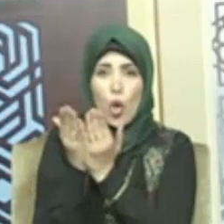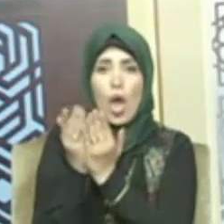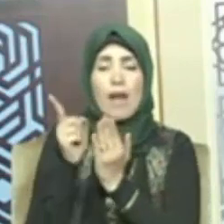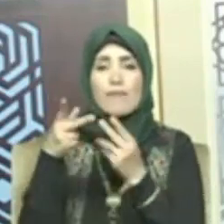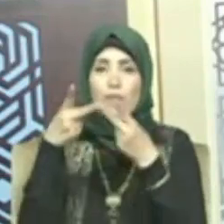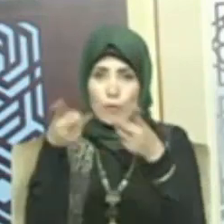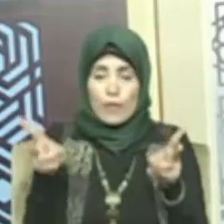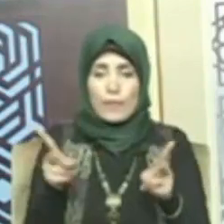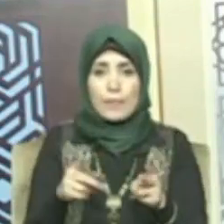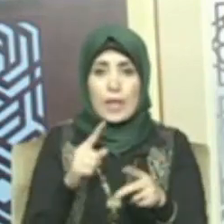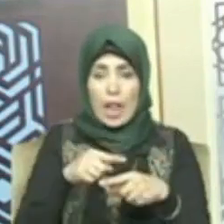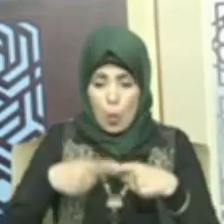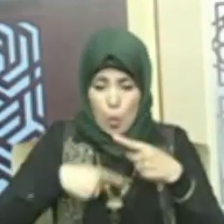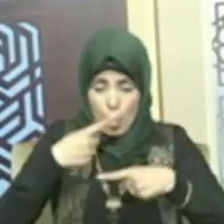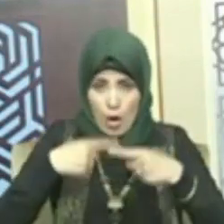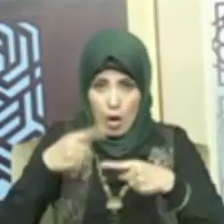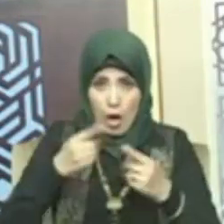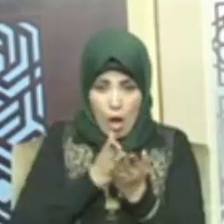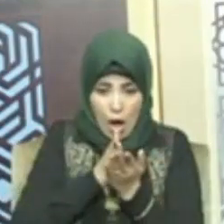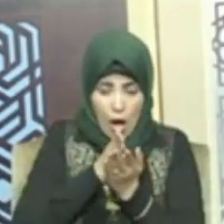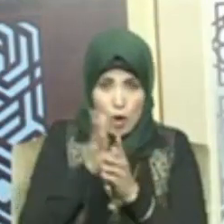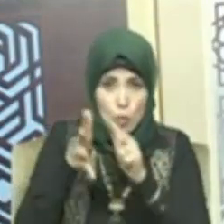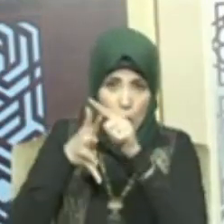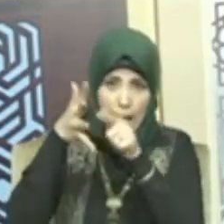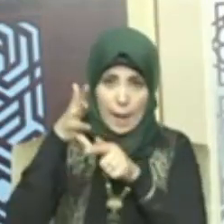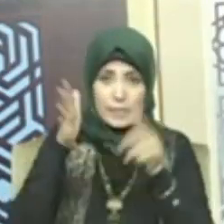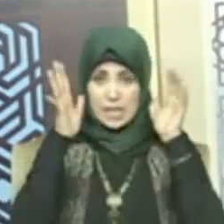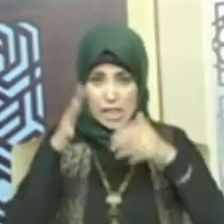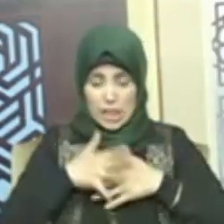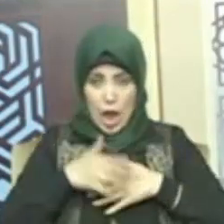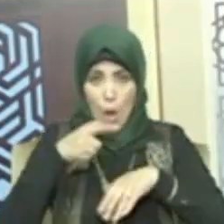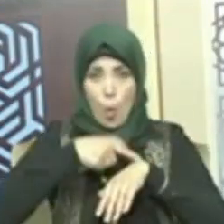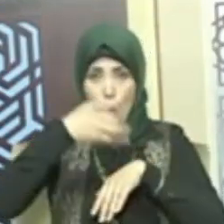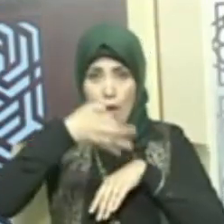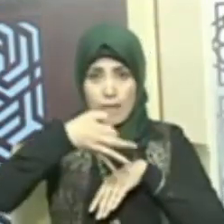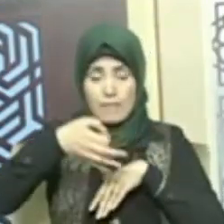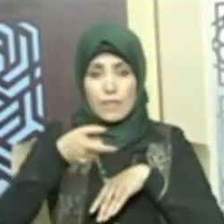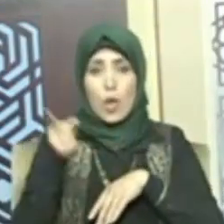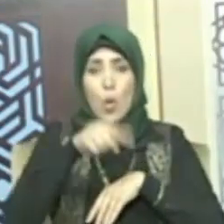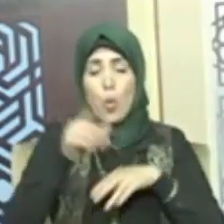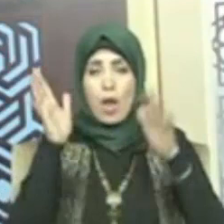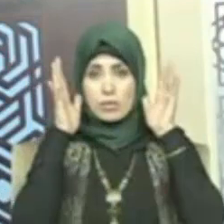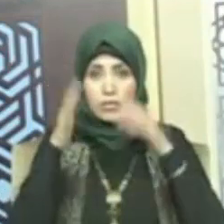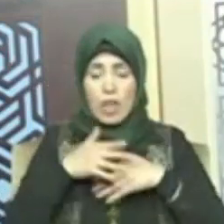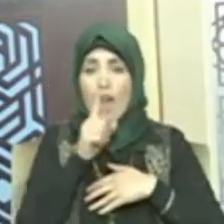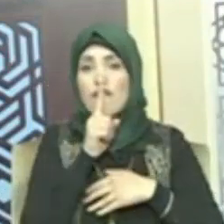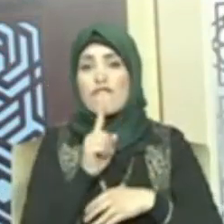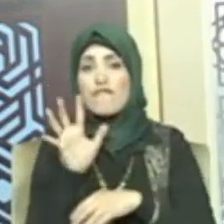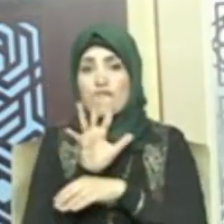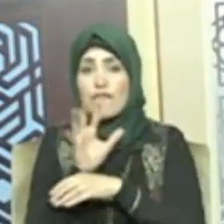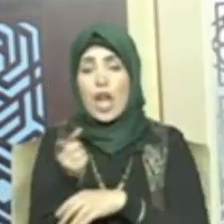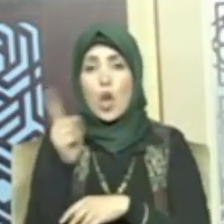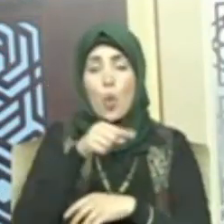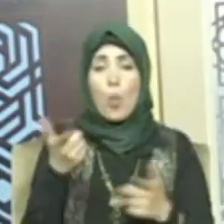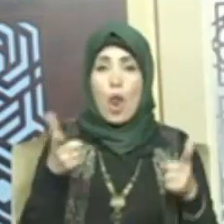فمن واظب على الصلوات في أوقاتها وصلى الفجر